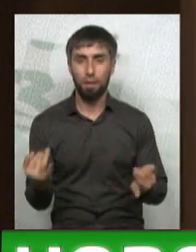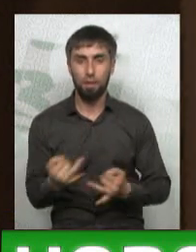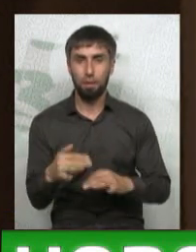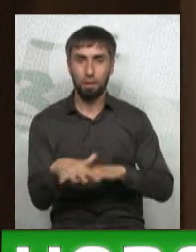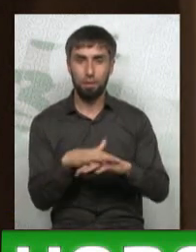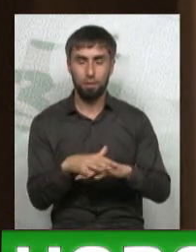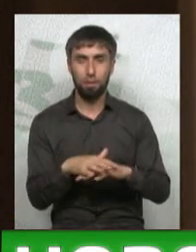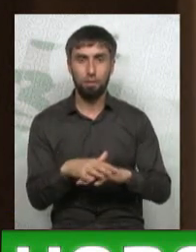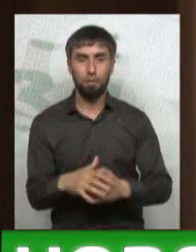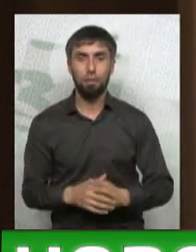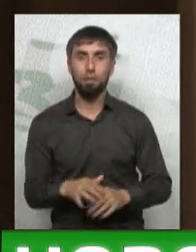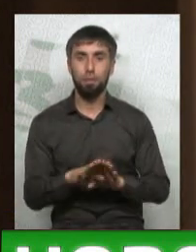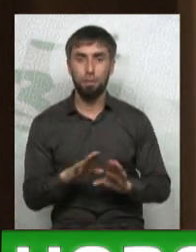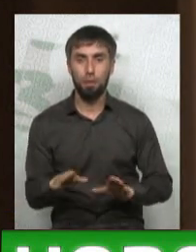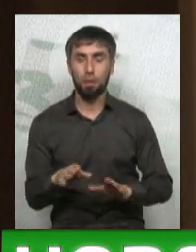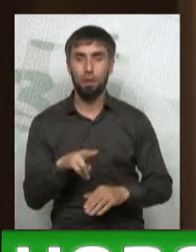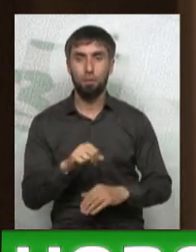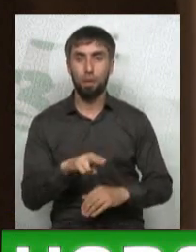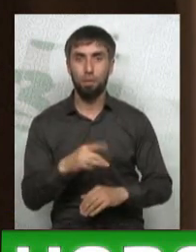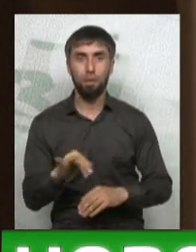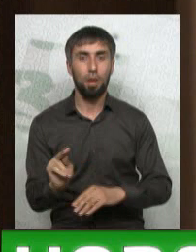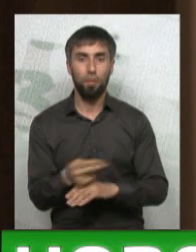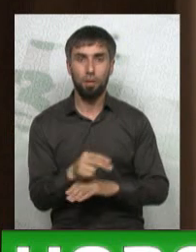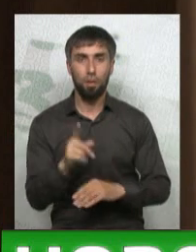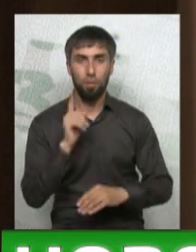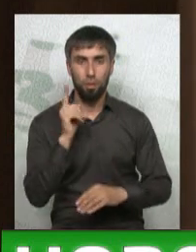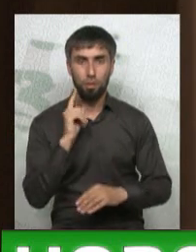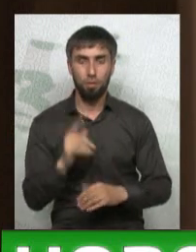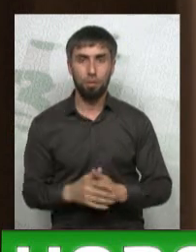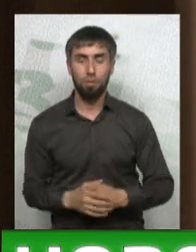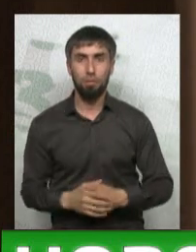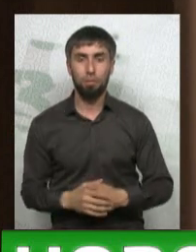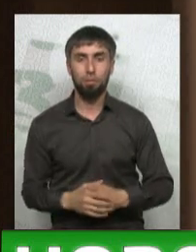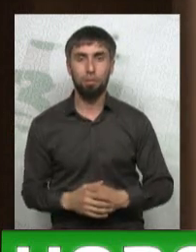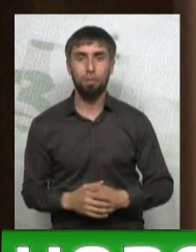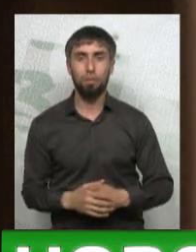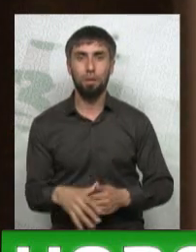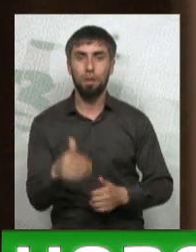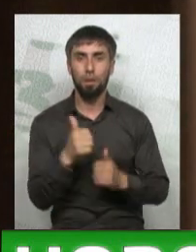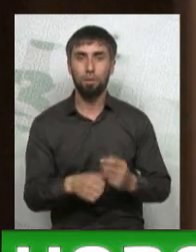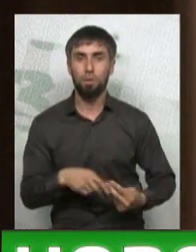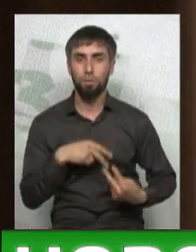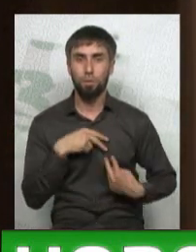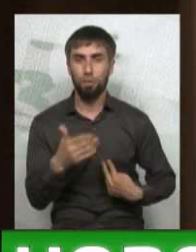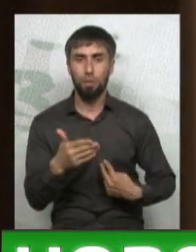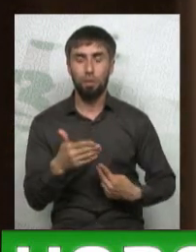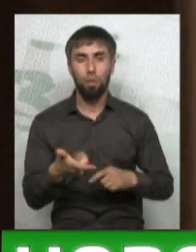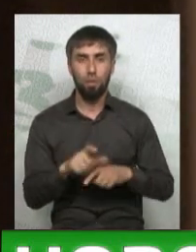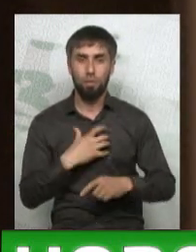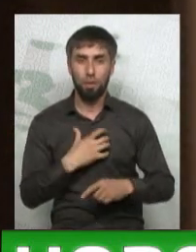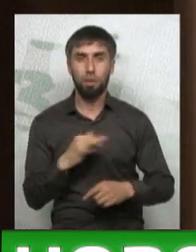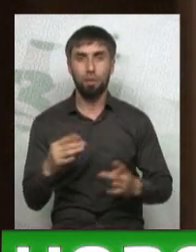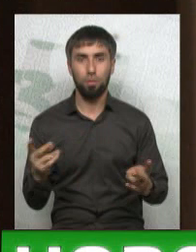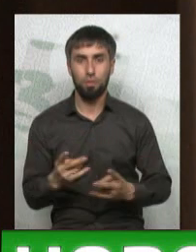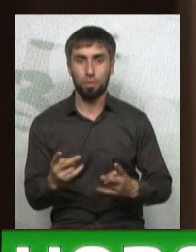населения к чтению, а также патриотическое воспитание молодежи. Кропотливый труд каждого работника библиотеки очень значим и